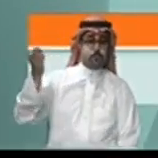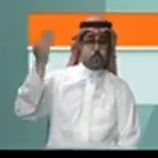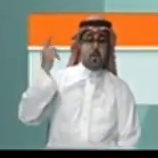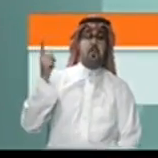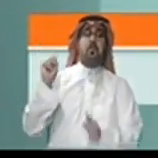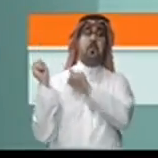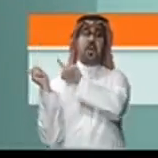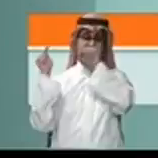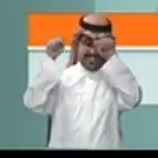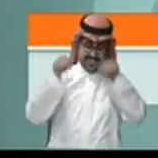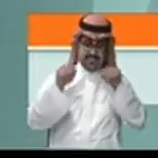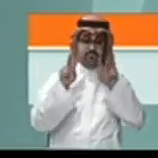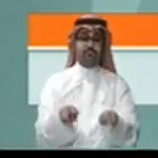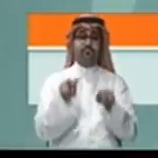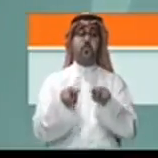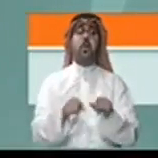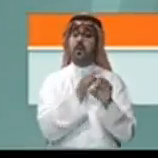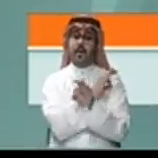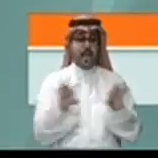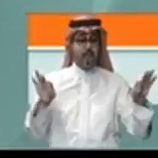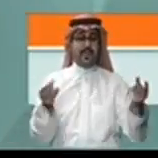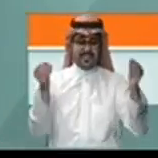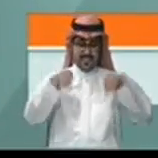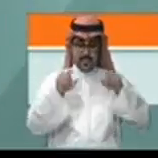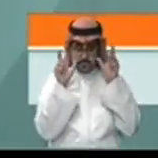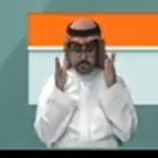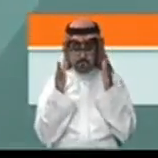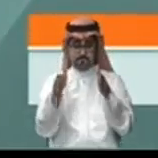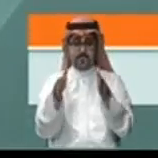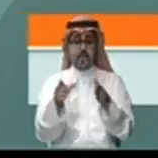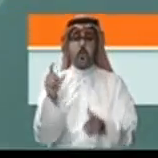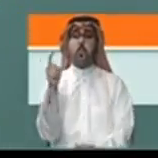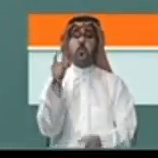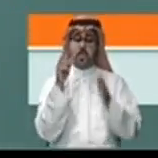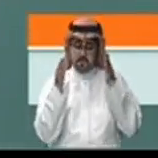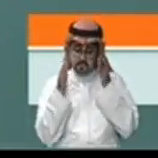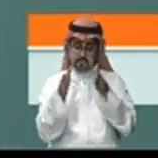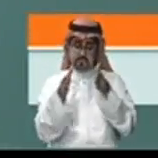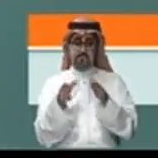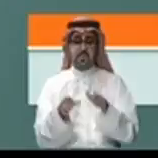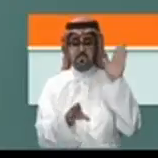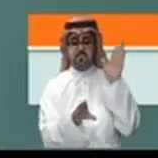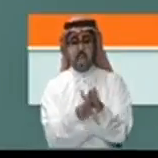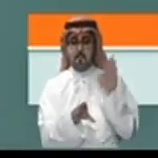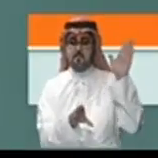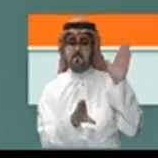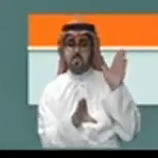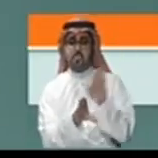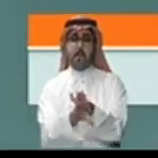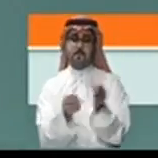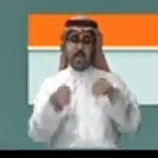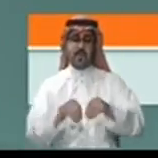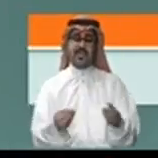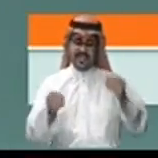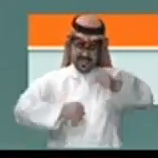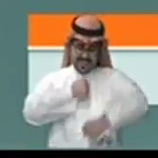إلى يومنا هذا، وهم يعنون عناية كاملة بإخوانهم المسلمين ويبذلون ما في الوسع